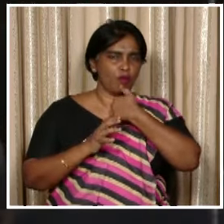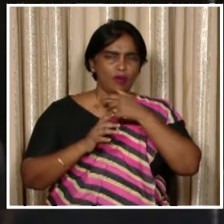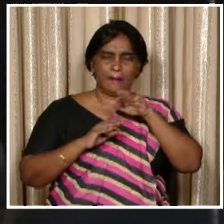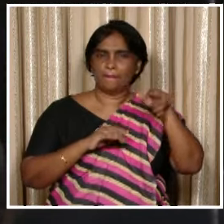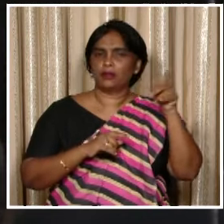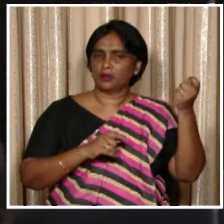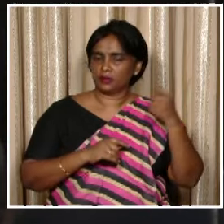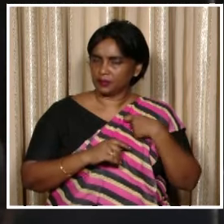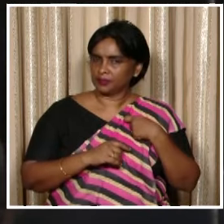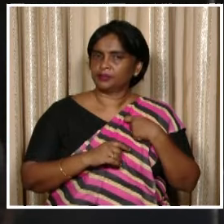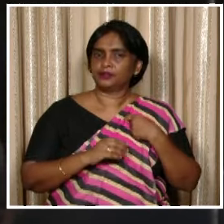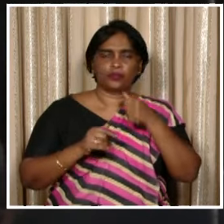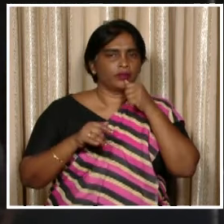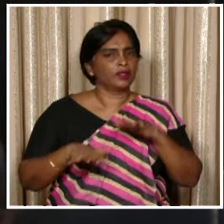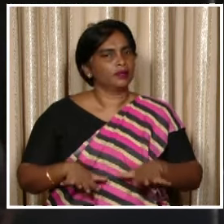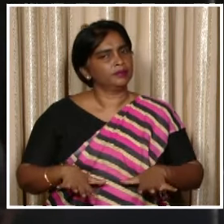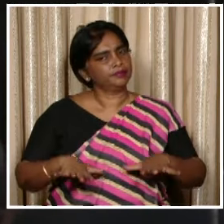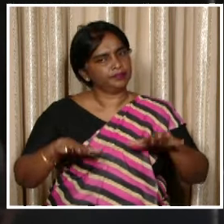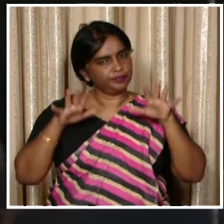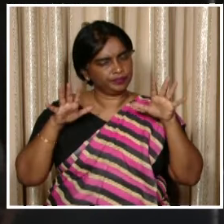කිව්වා මේ ගංවතුර